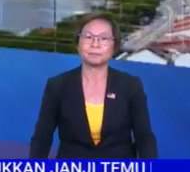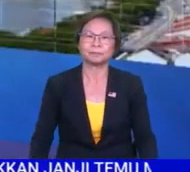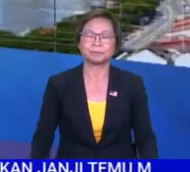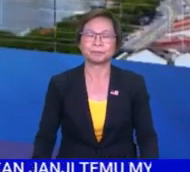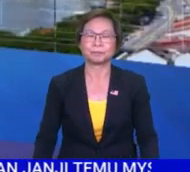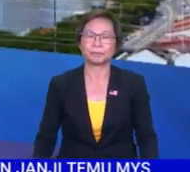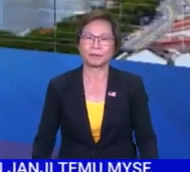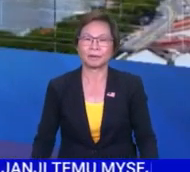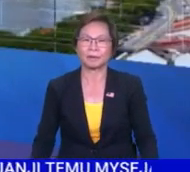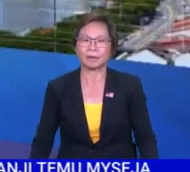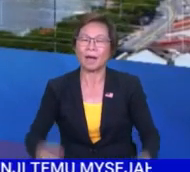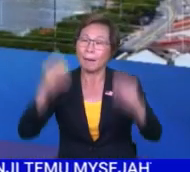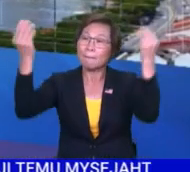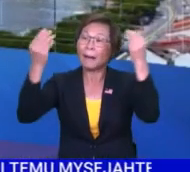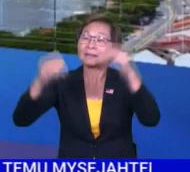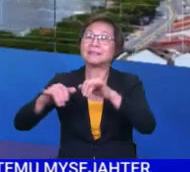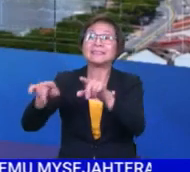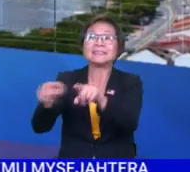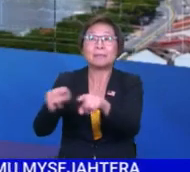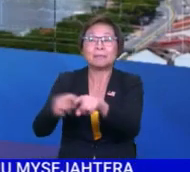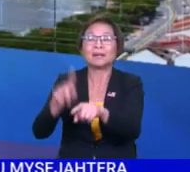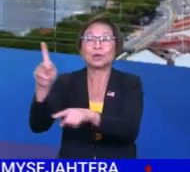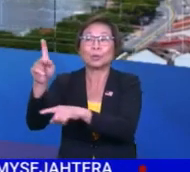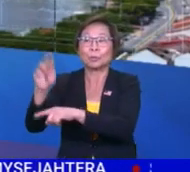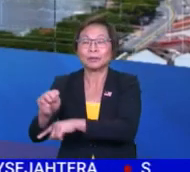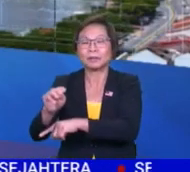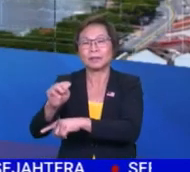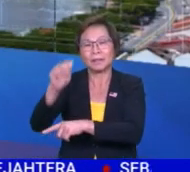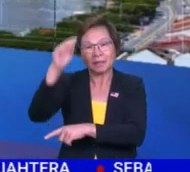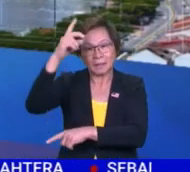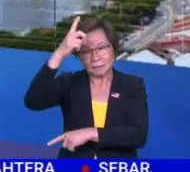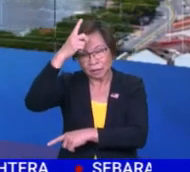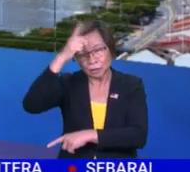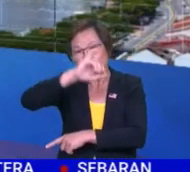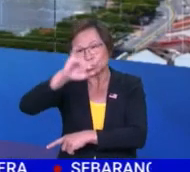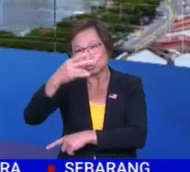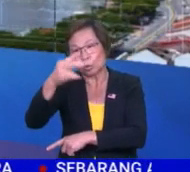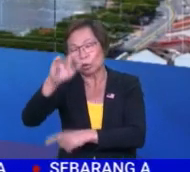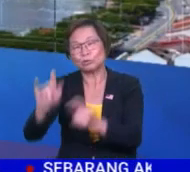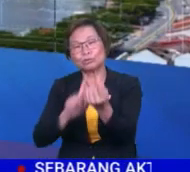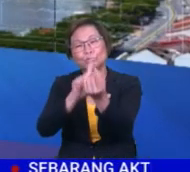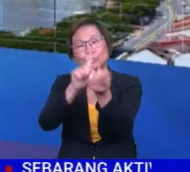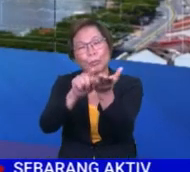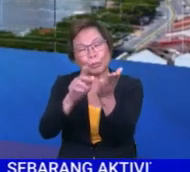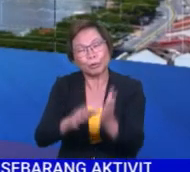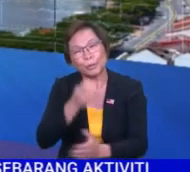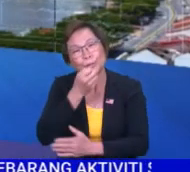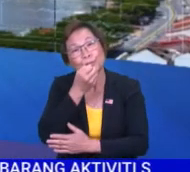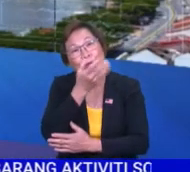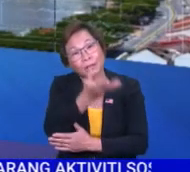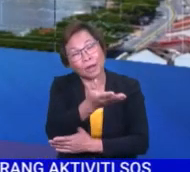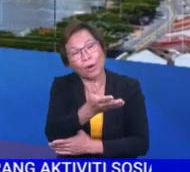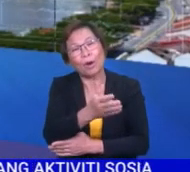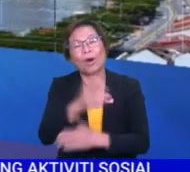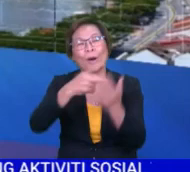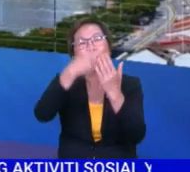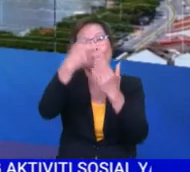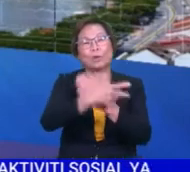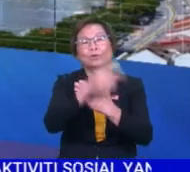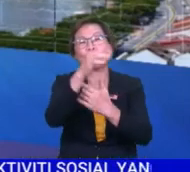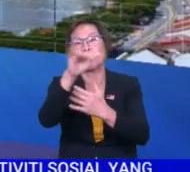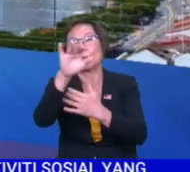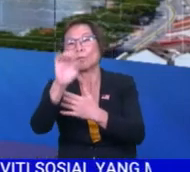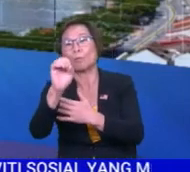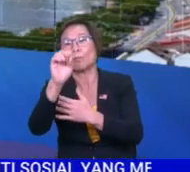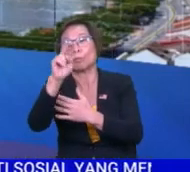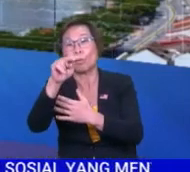Hai sementara itu pada majelis yang sama ketua menteri dato' patinggi Abang Jori topeng yang ditemui Widya memberitahu Project Perumahan Borneo Semar yang